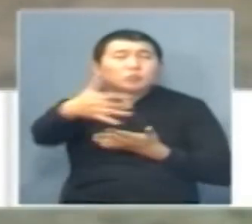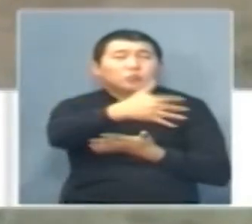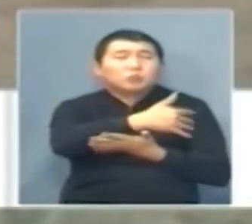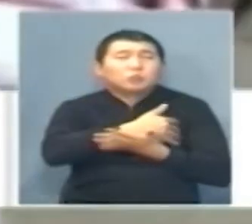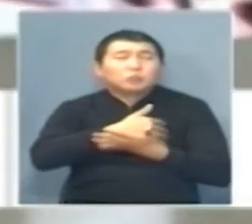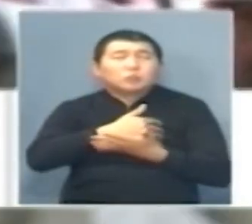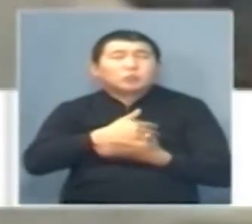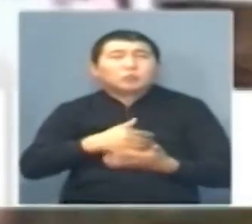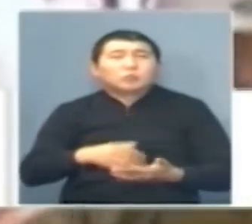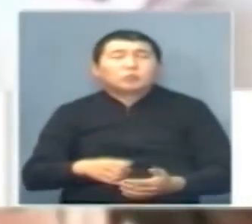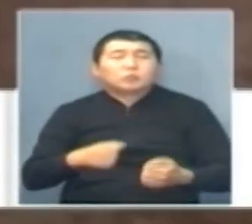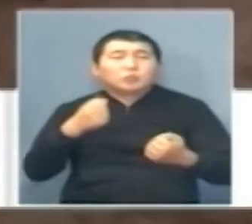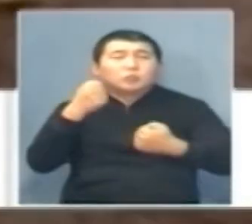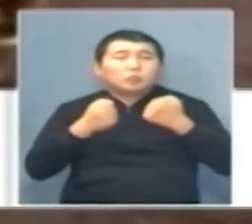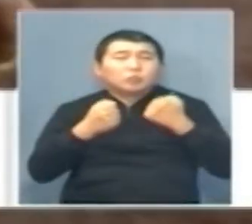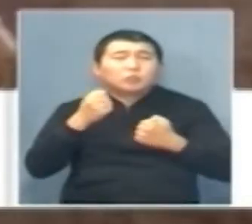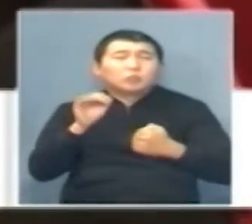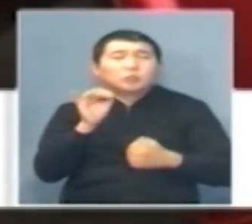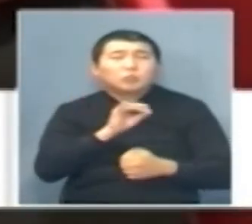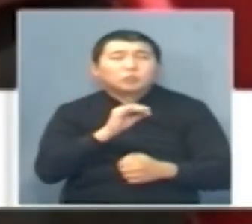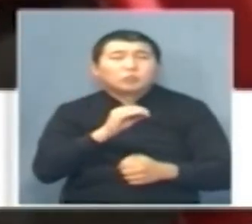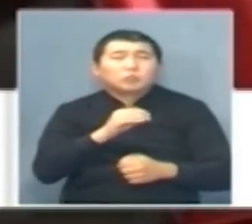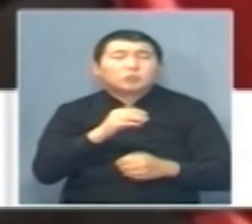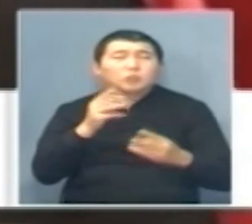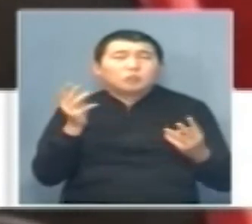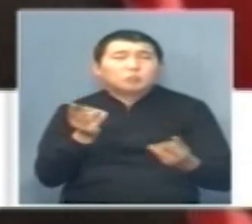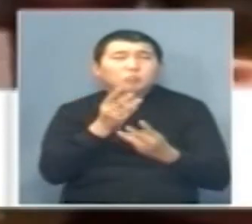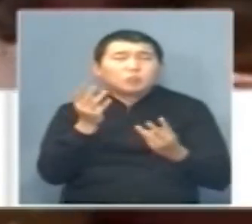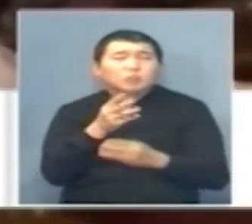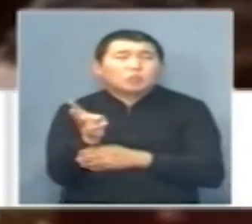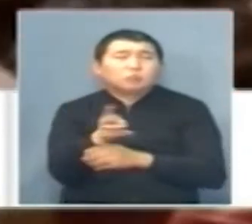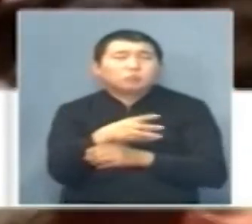автомобилей оснастить первичными средствами пожаротушения. Фатима Айдын, Алтай Ахпарат.